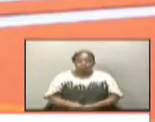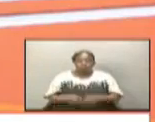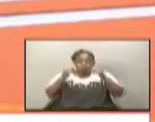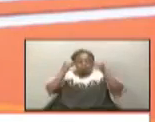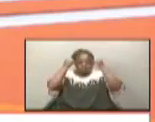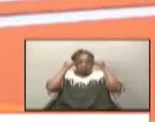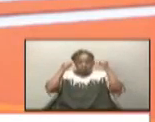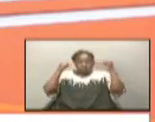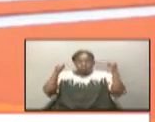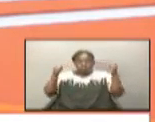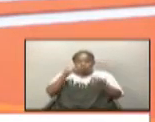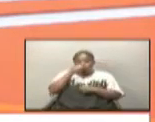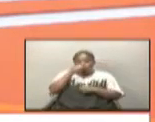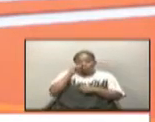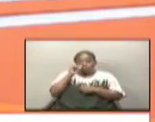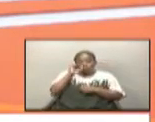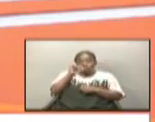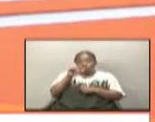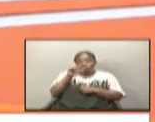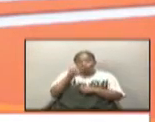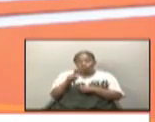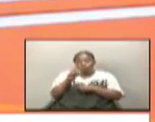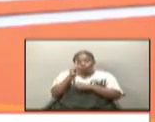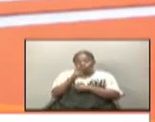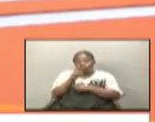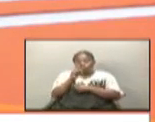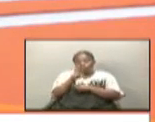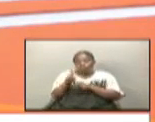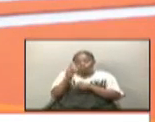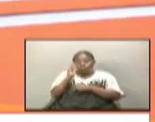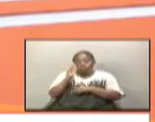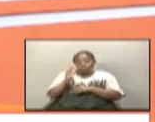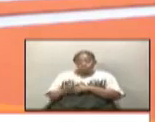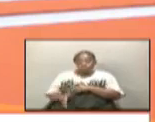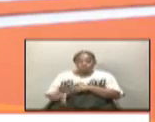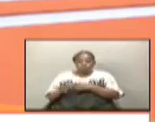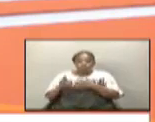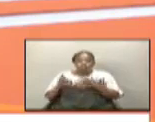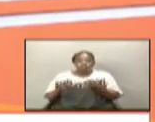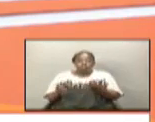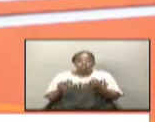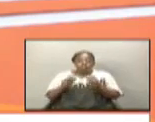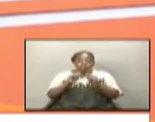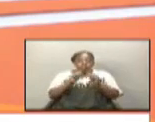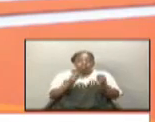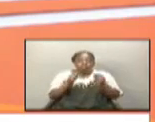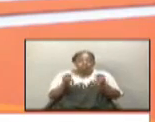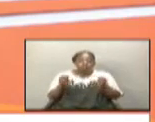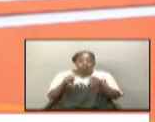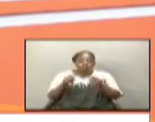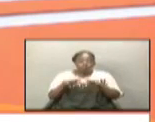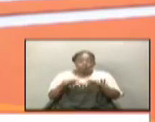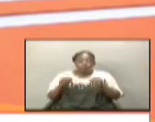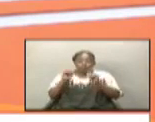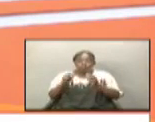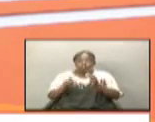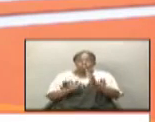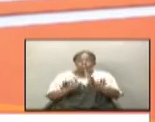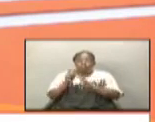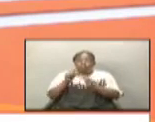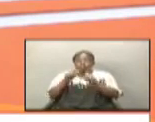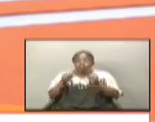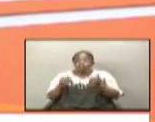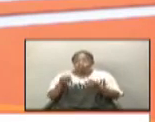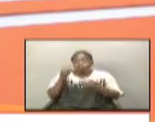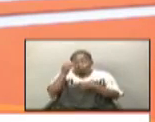President Yoweri Kaguta Museveni alabudde abantu okukomya omuzo gw'okusalaasala mu ttaka kibasobozesa okulikulaakulanya obulungi.